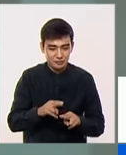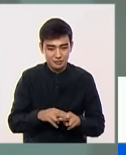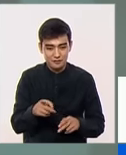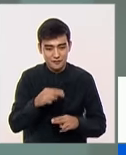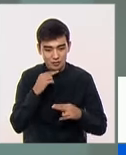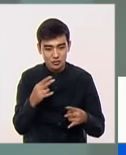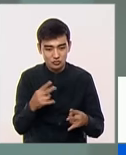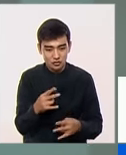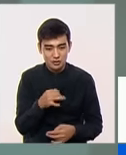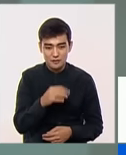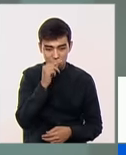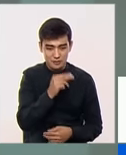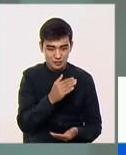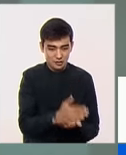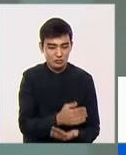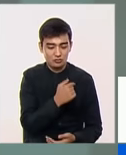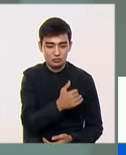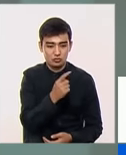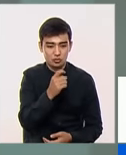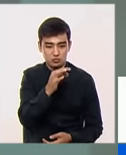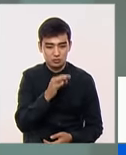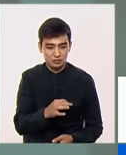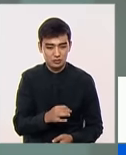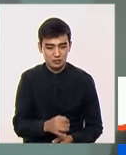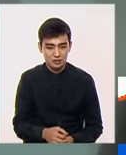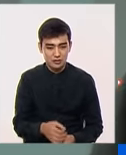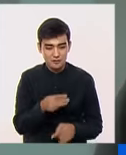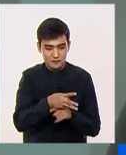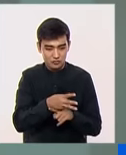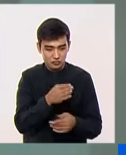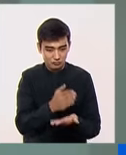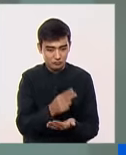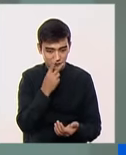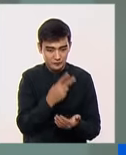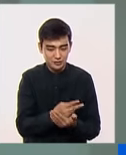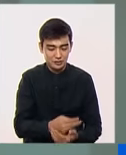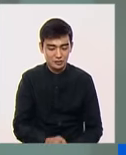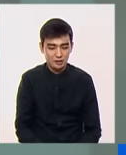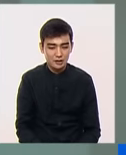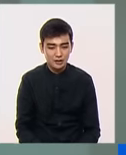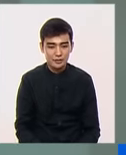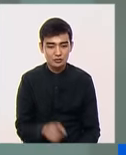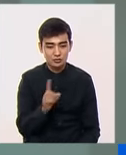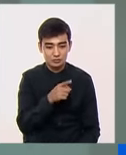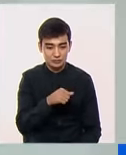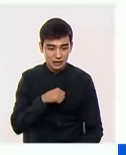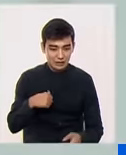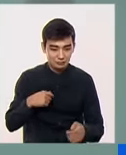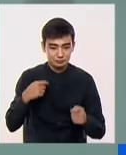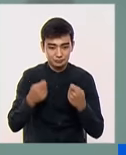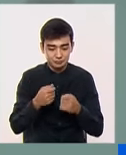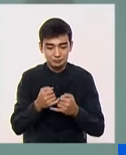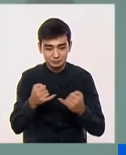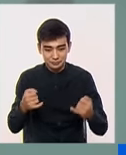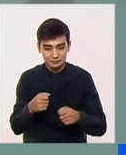что вина его стопроцентно там все было поведет сказано видно что он самый пустила